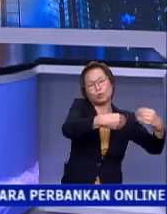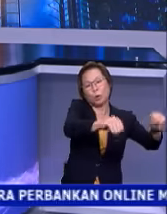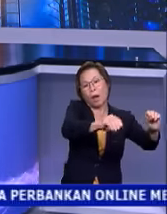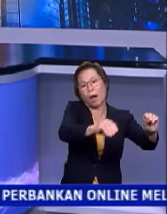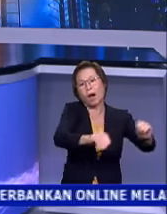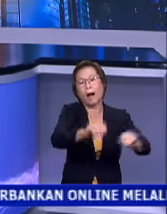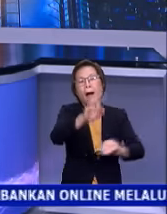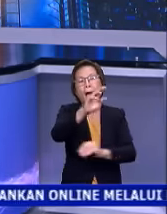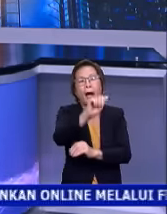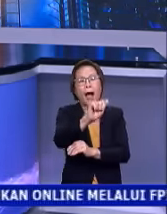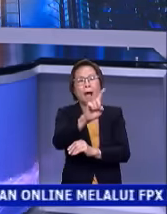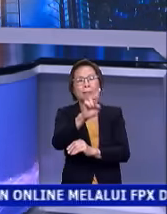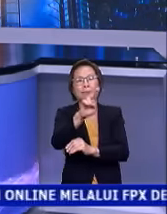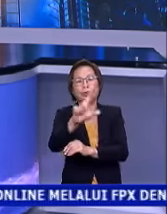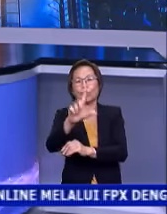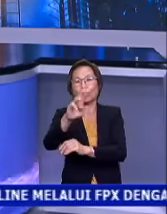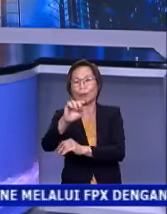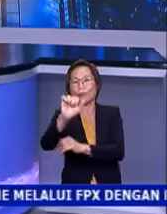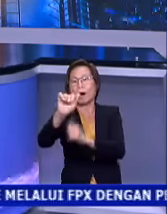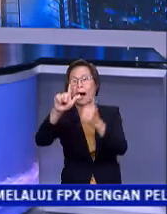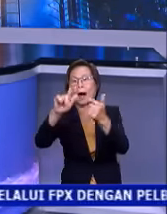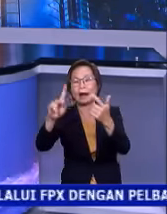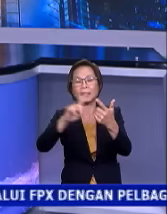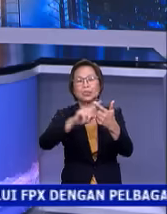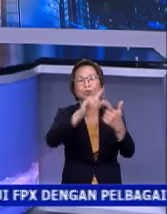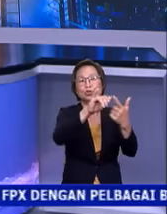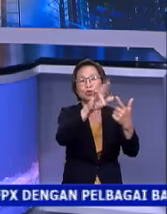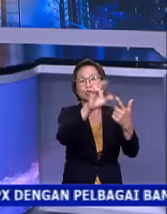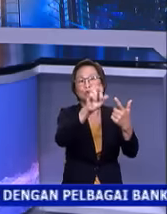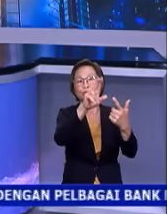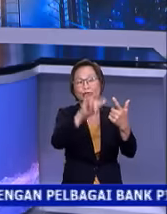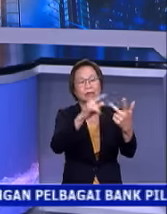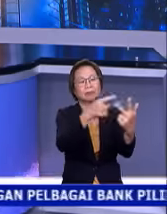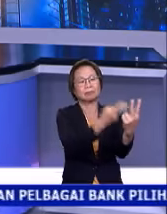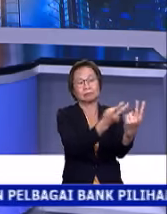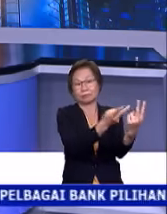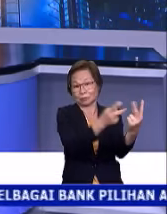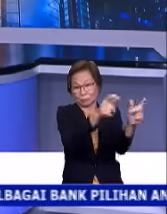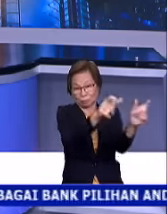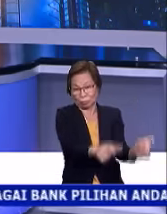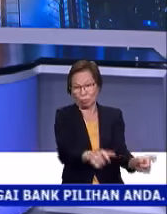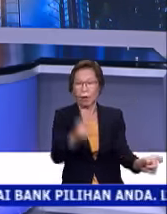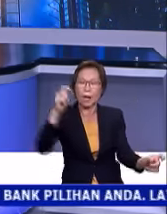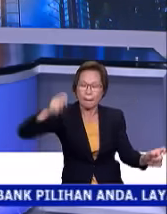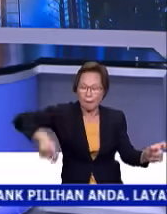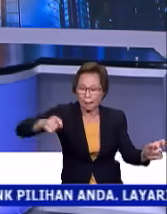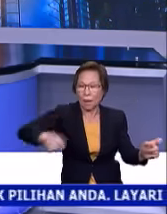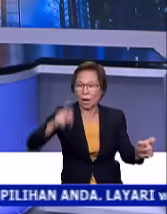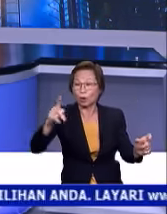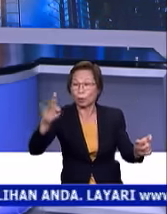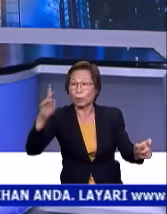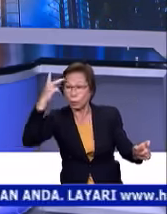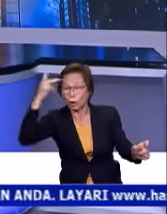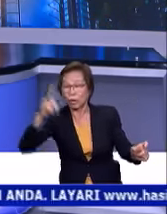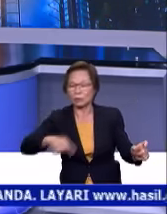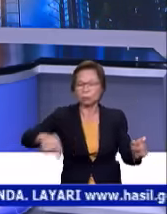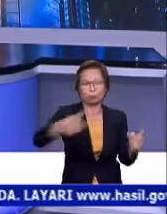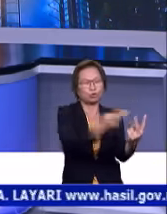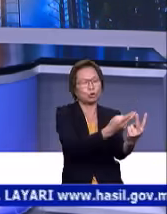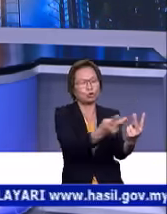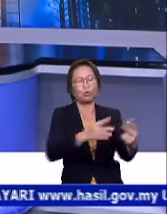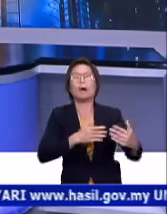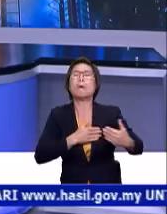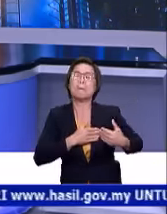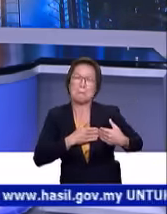atas Abdul Malik Ismail dan Muhammad Yusri Cik Ahmad ditetapkan Mahkamah Magistrate Kota Baru selepas mereka mengaku